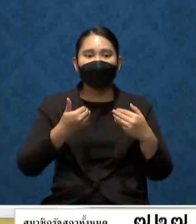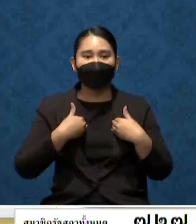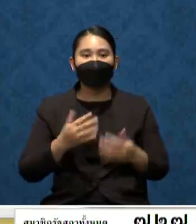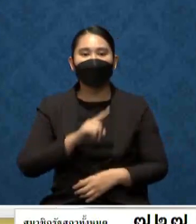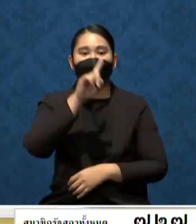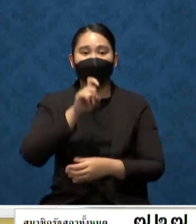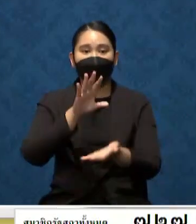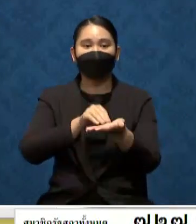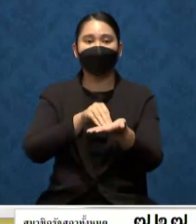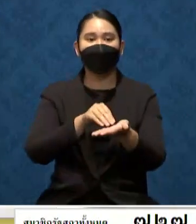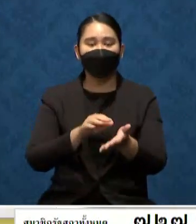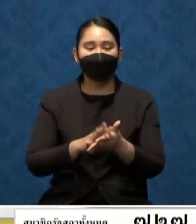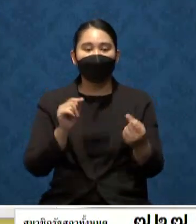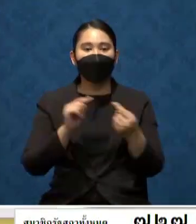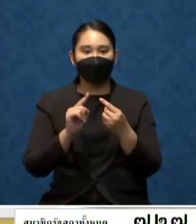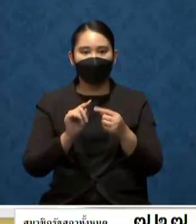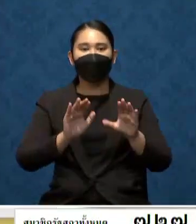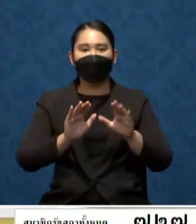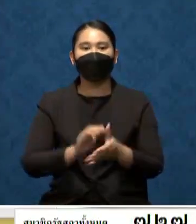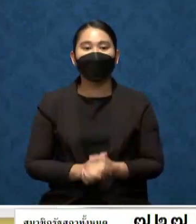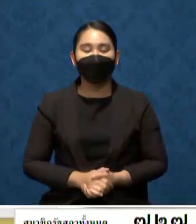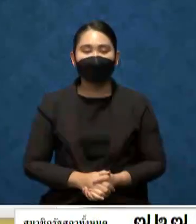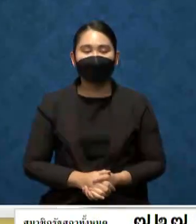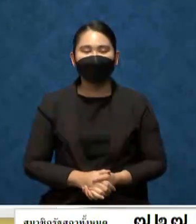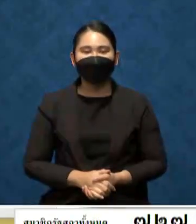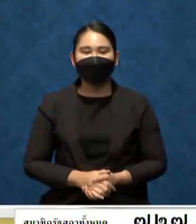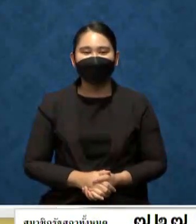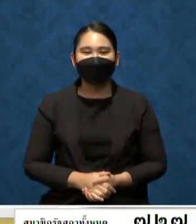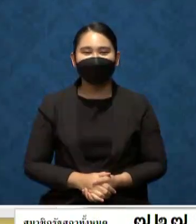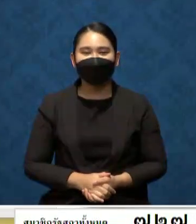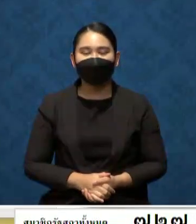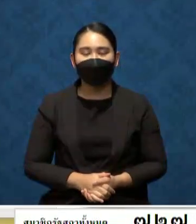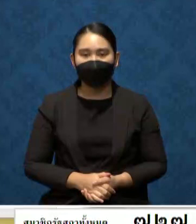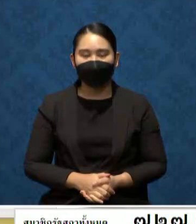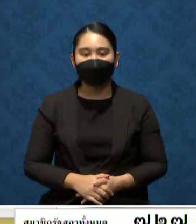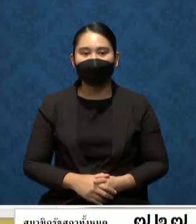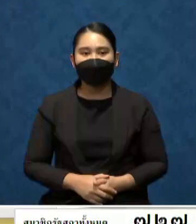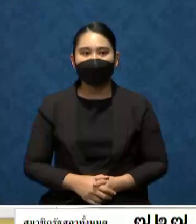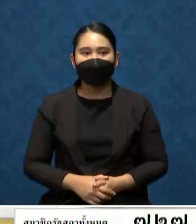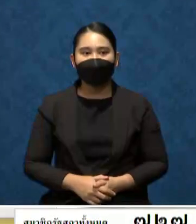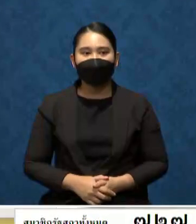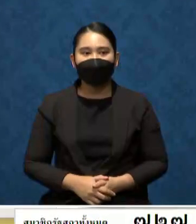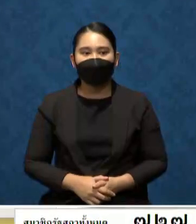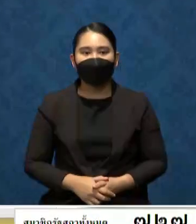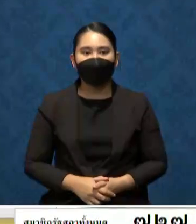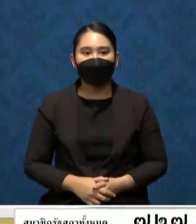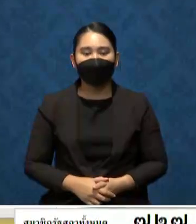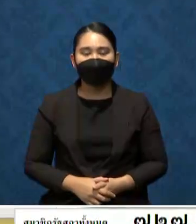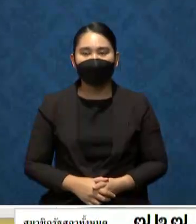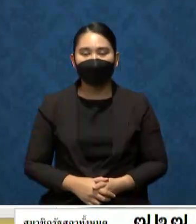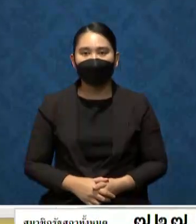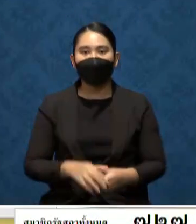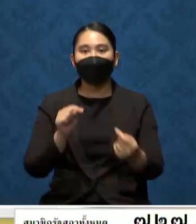ข้อสังเกตในเรื่องนั้นไว้อีกประเด็นหนึ่งซึ่งเป็นในเรื่องมาตร